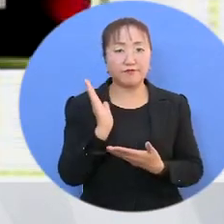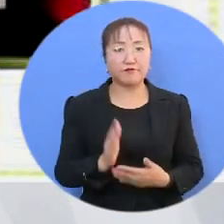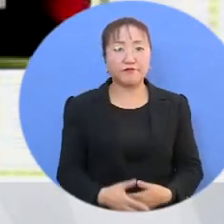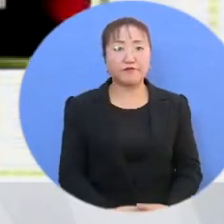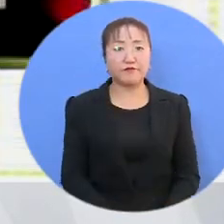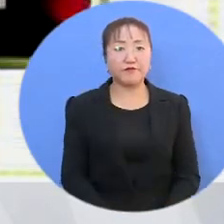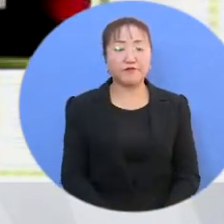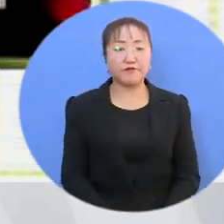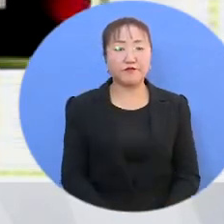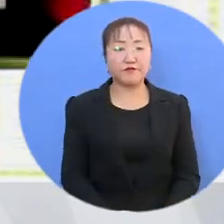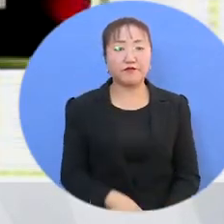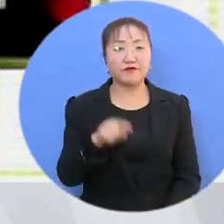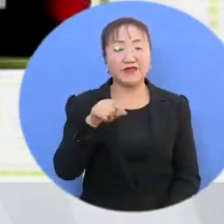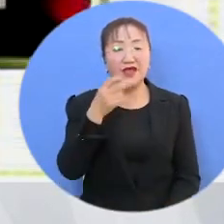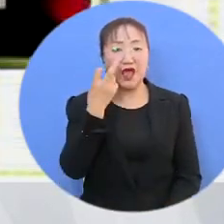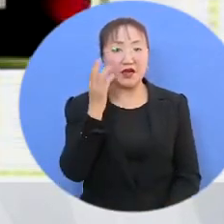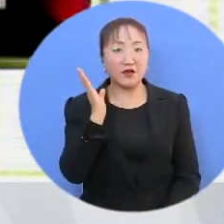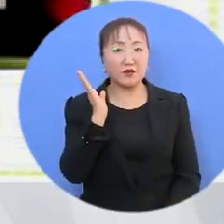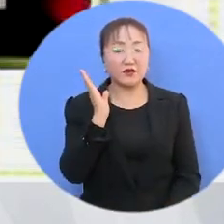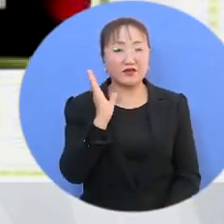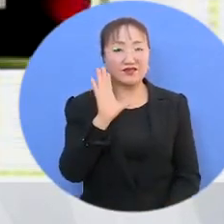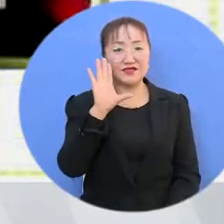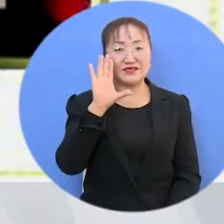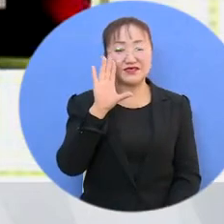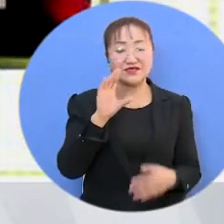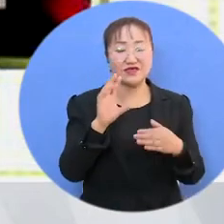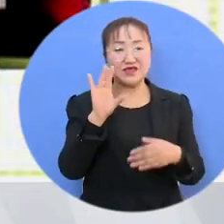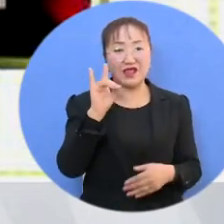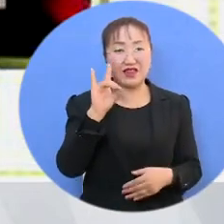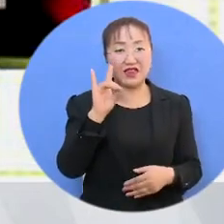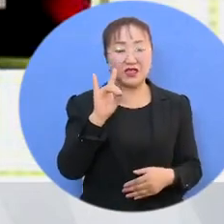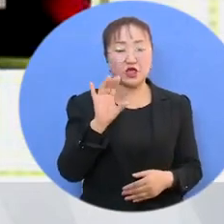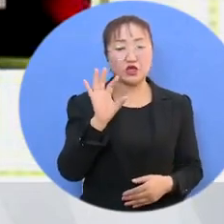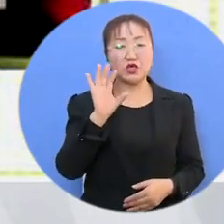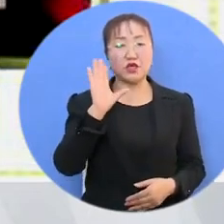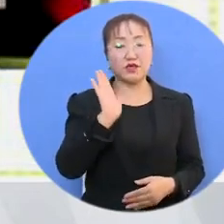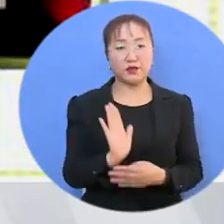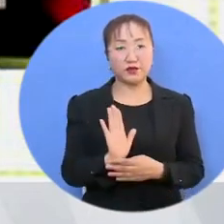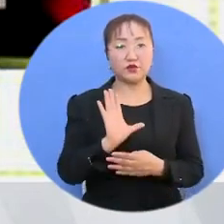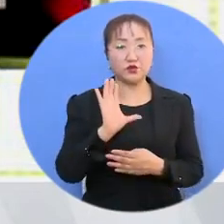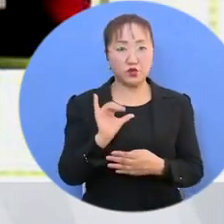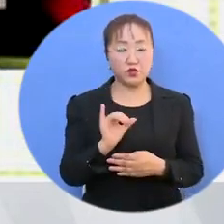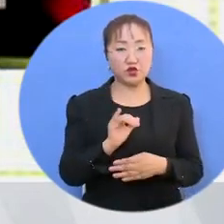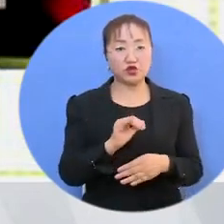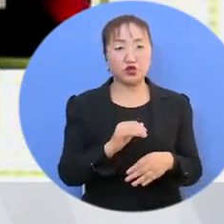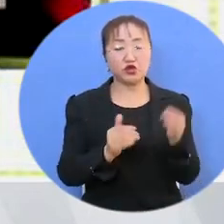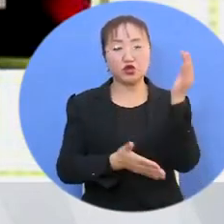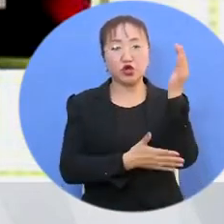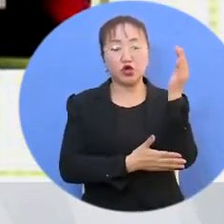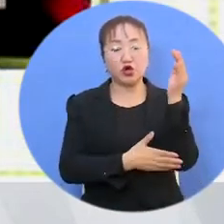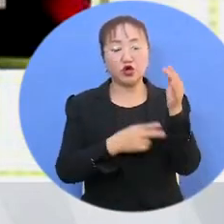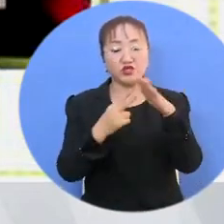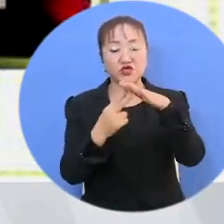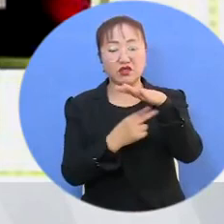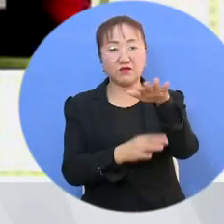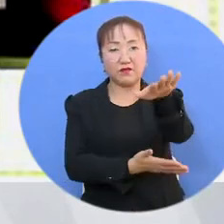За эндээс харах юм бол сандал дээрээ ихцгэн сууж, а тохоогоо ширээн дээрээ бүтэн байрлуулж, дэлгэцийн